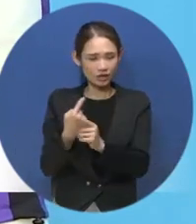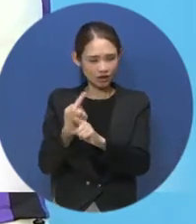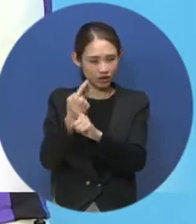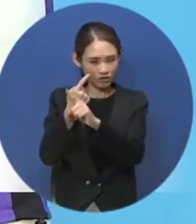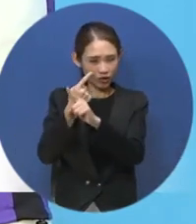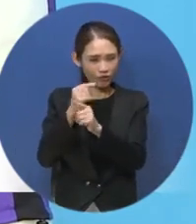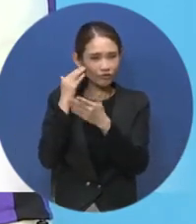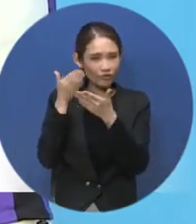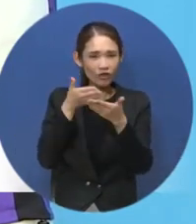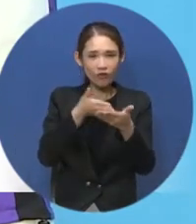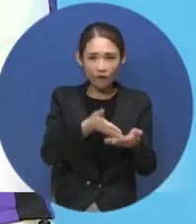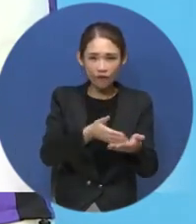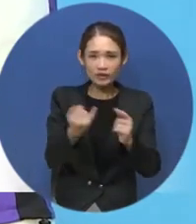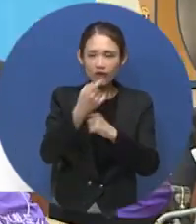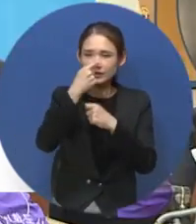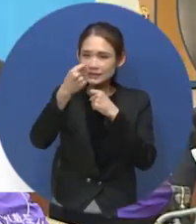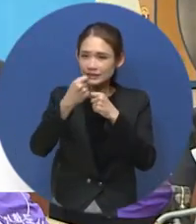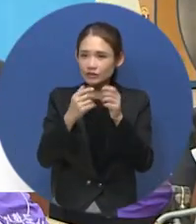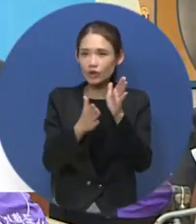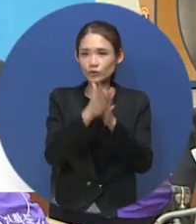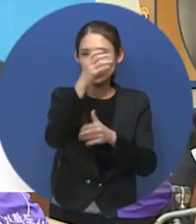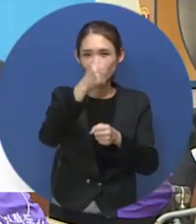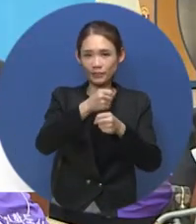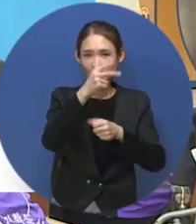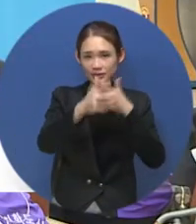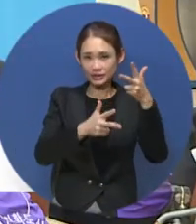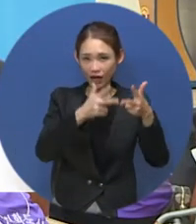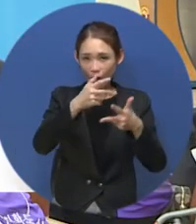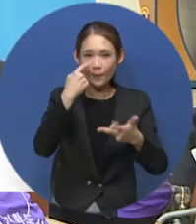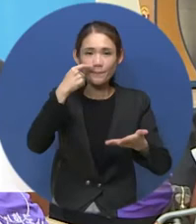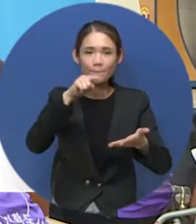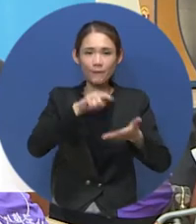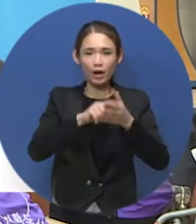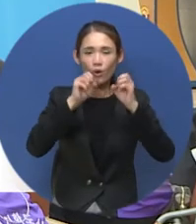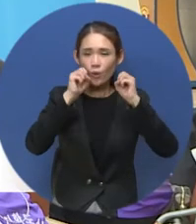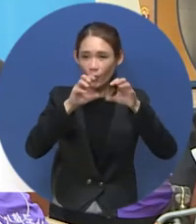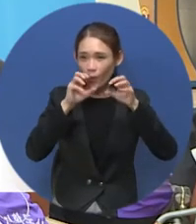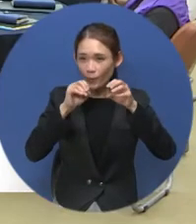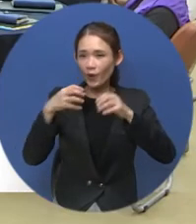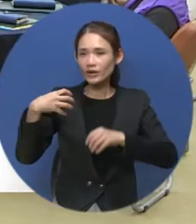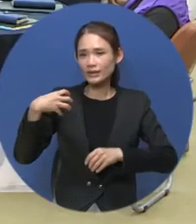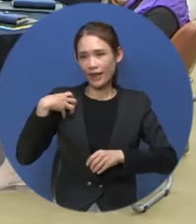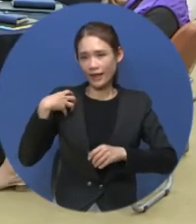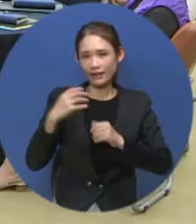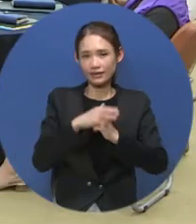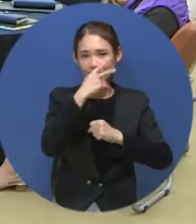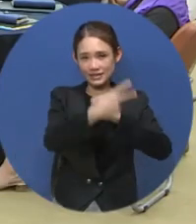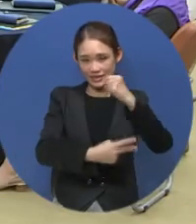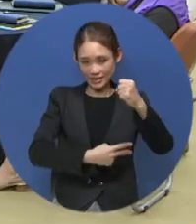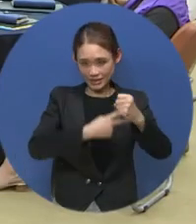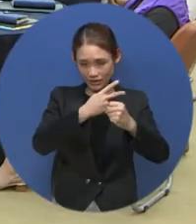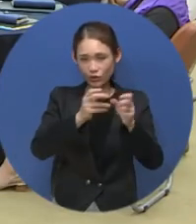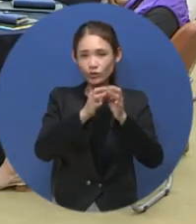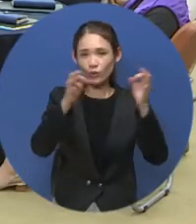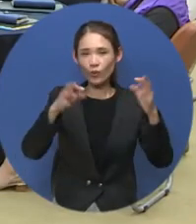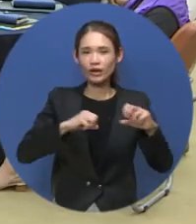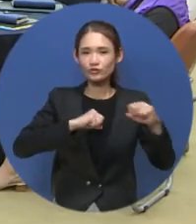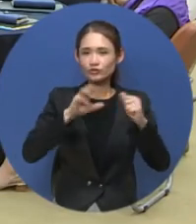여성친화도시 조성을 위한 사업 빨 골 그리고 홍보대사 역할 등을 2년 동안 수행하게 됩니다